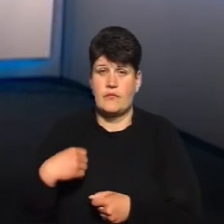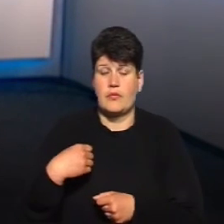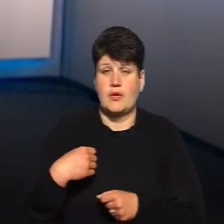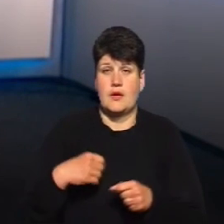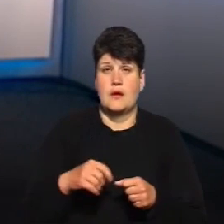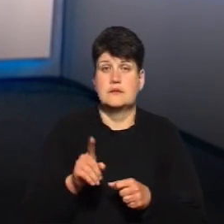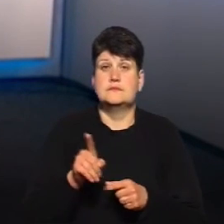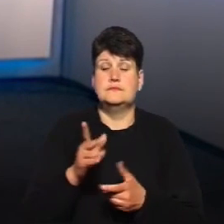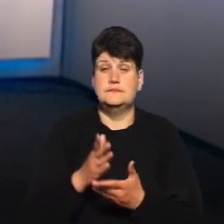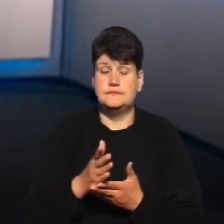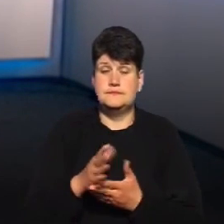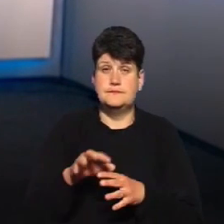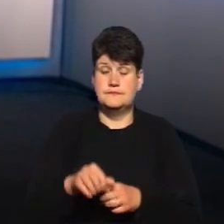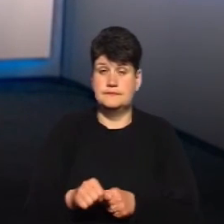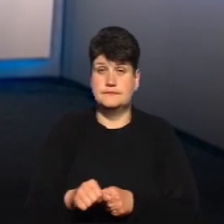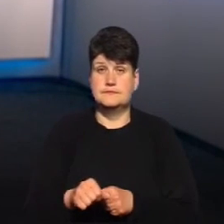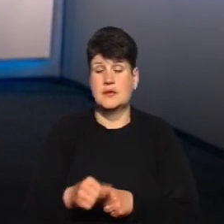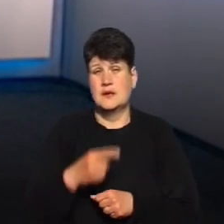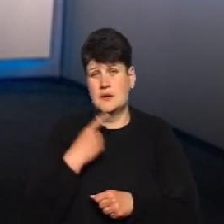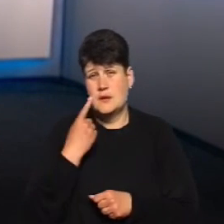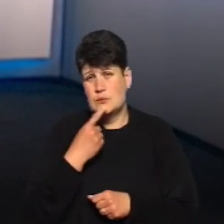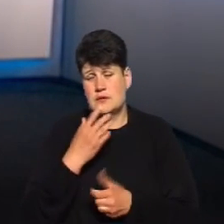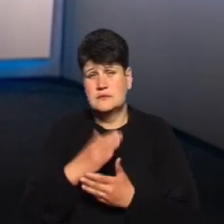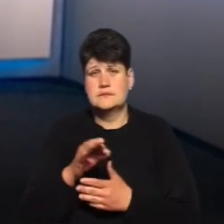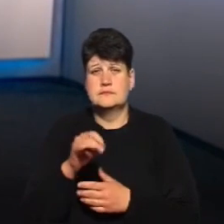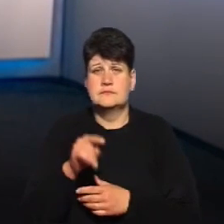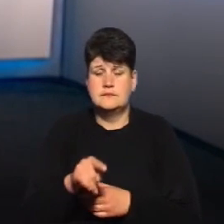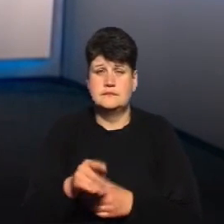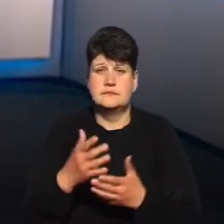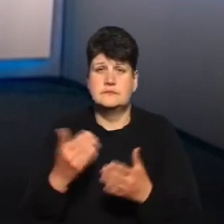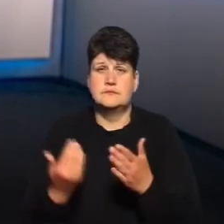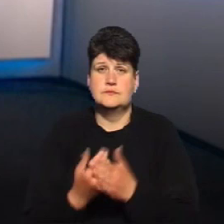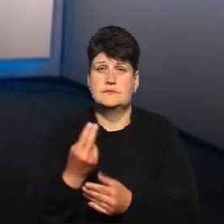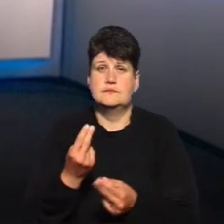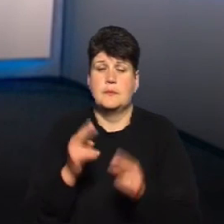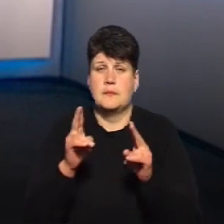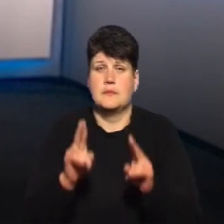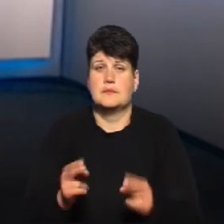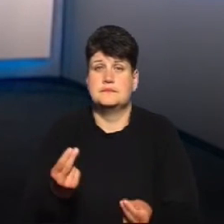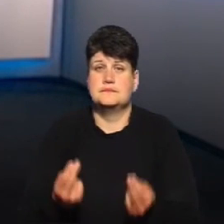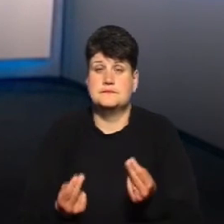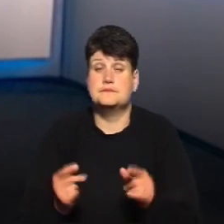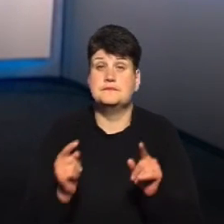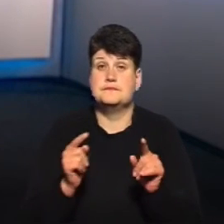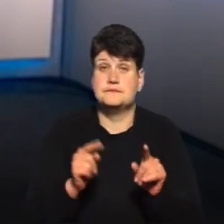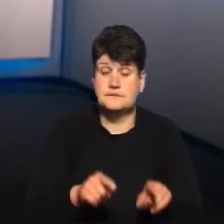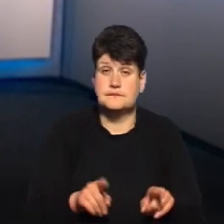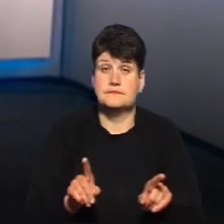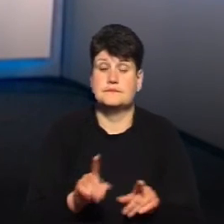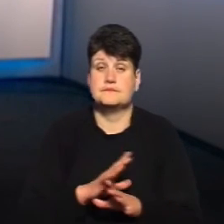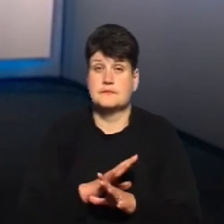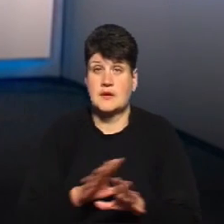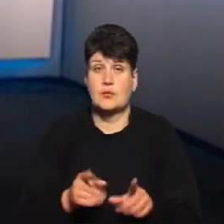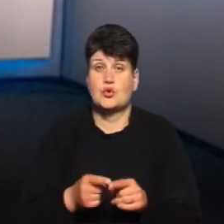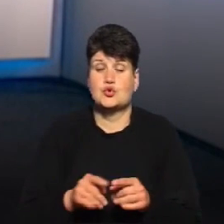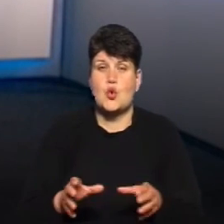думаю, тут йде мова про те, щоб, скажімо так, встановити якісь нові правила гри в країні, так, для того, щоб, скажімо так, не було цього об'єднання. Тобто, якщо